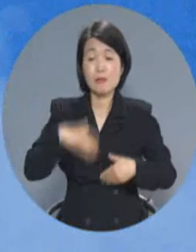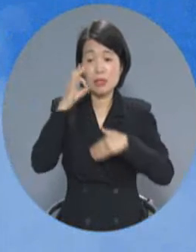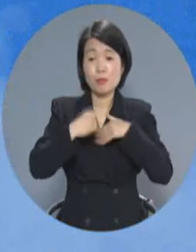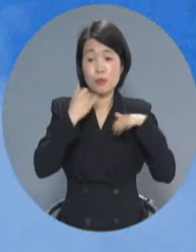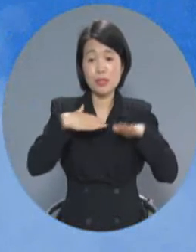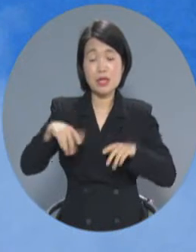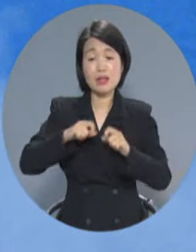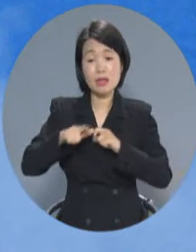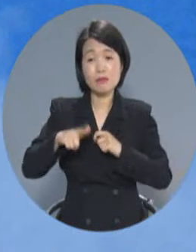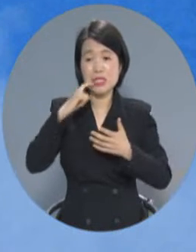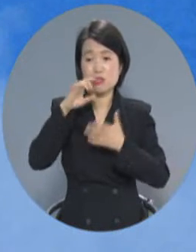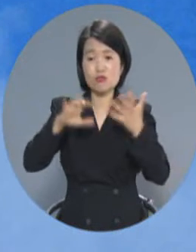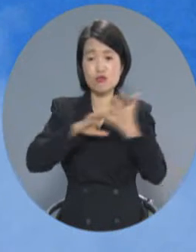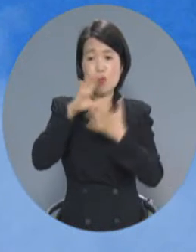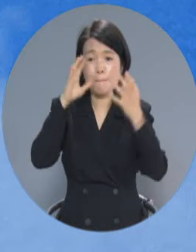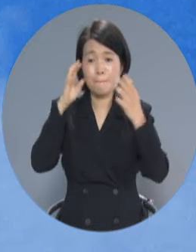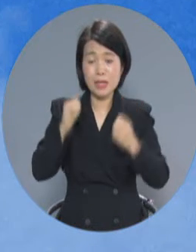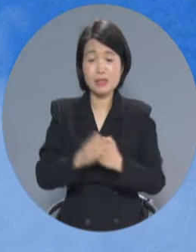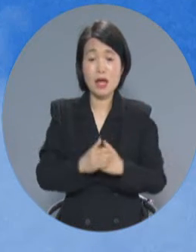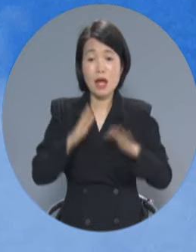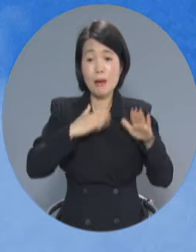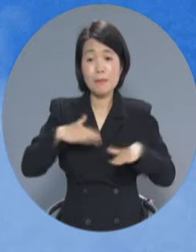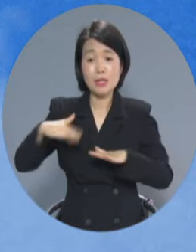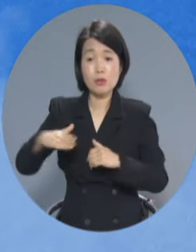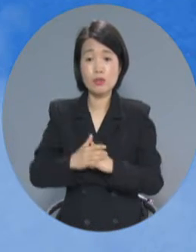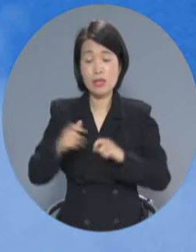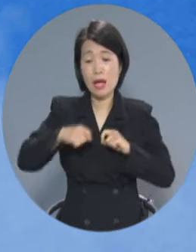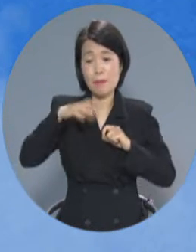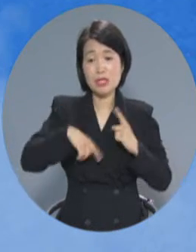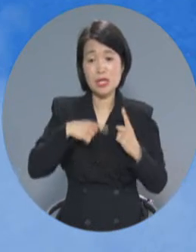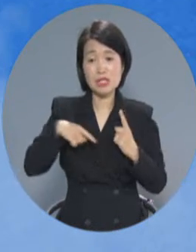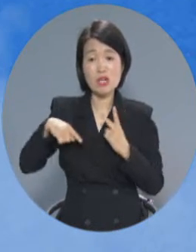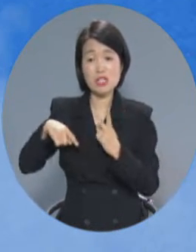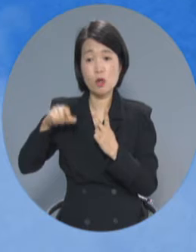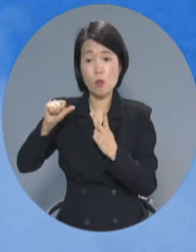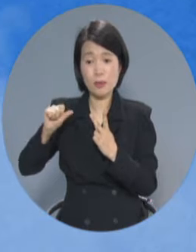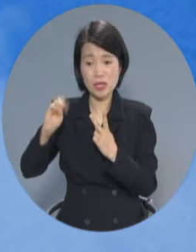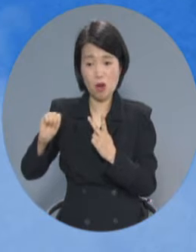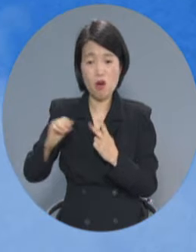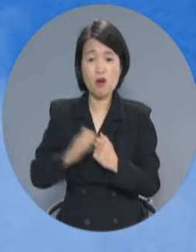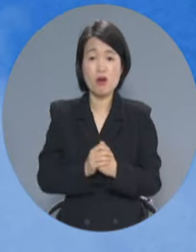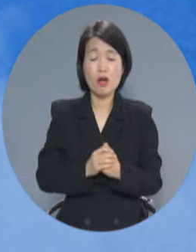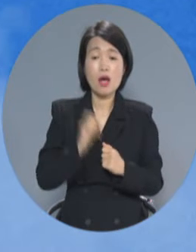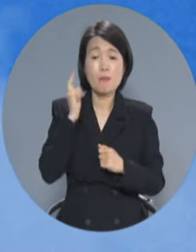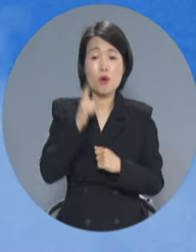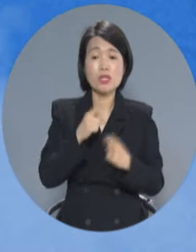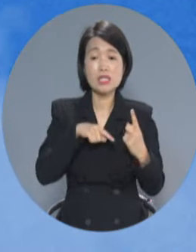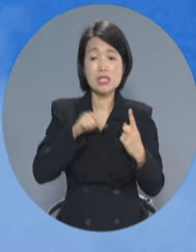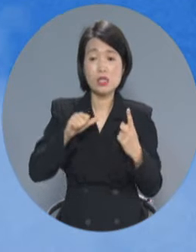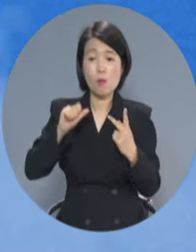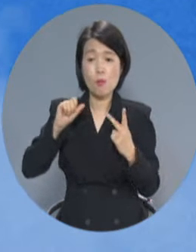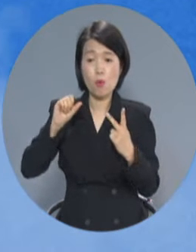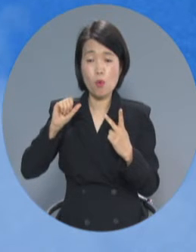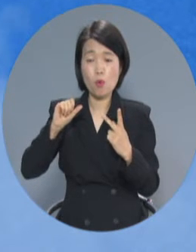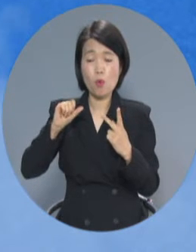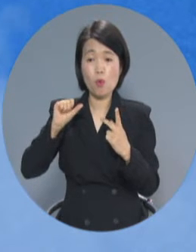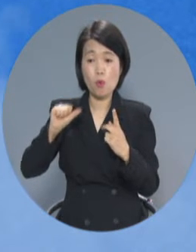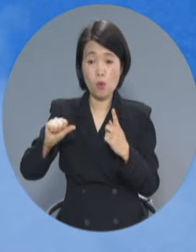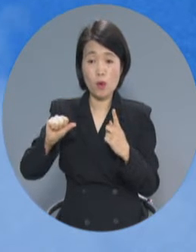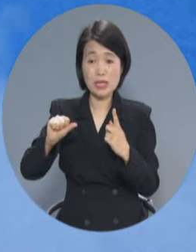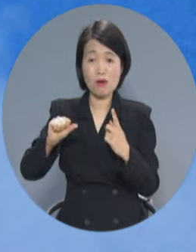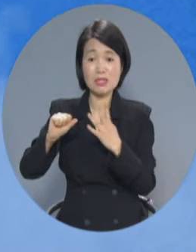은 대체로 구름이 많겠습니다 파도는 남의 서보 앞바다에서 1 내에서 2.5m 먼 바다에서 1.5 에서